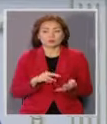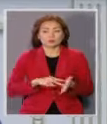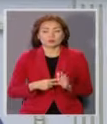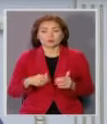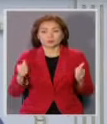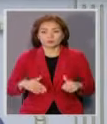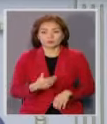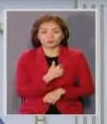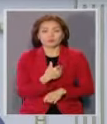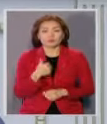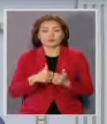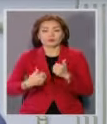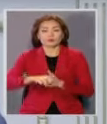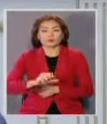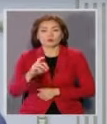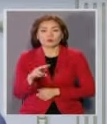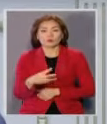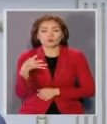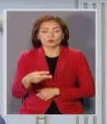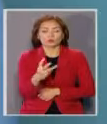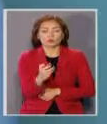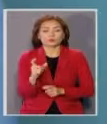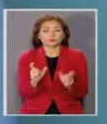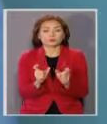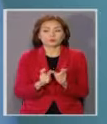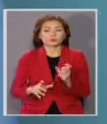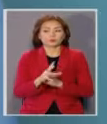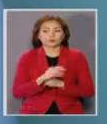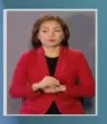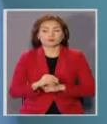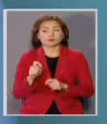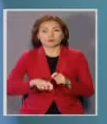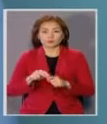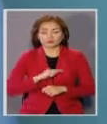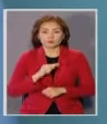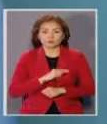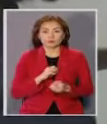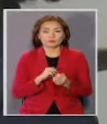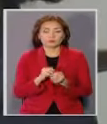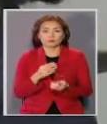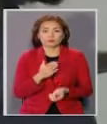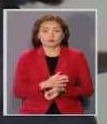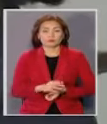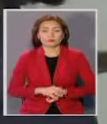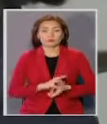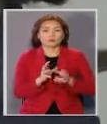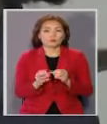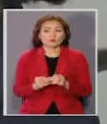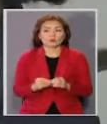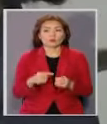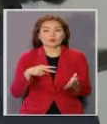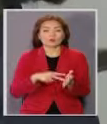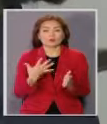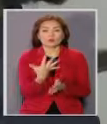қолдануда. Мәселен, әрепті сайын облыстағы 4300 дүкен мен супермаркетке тексеру бақылау жұмыстары жүргізілген. Нәтижесінде тауар